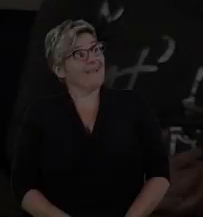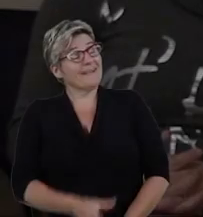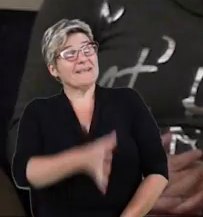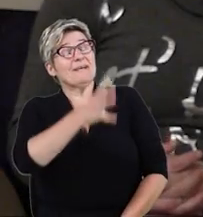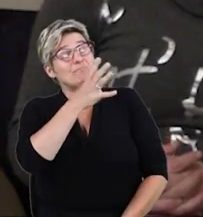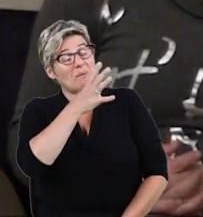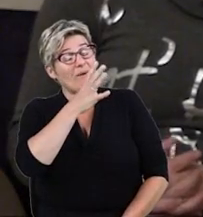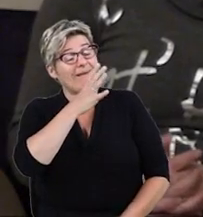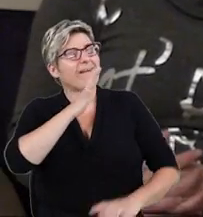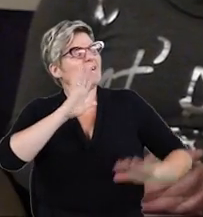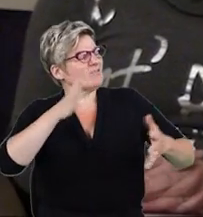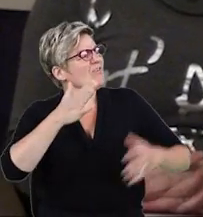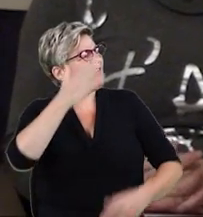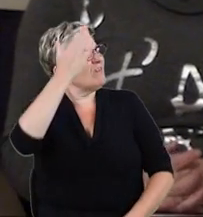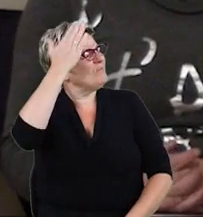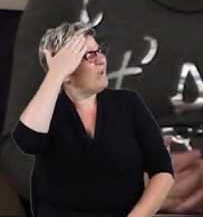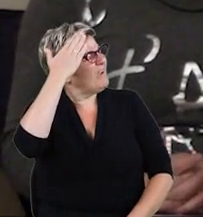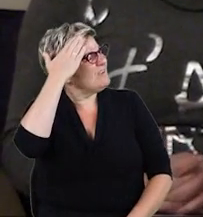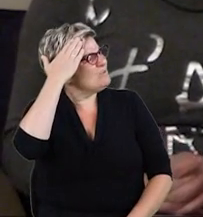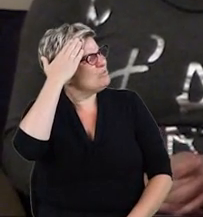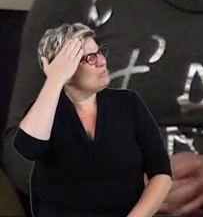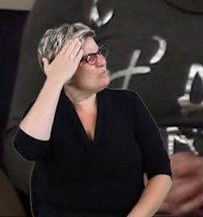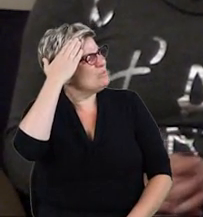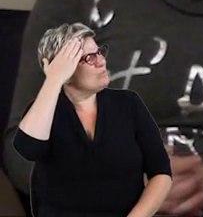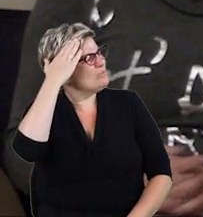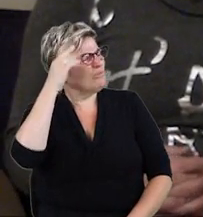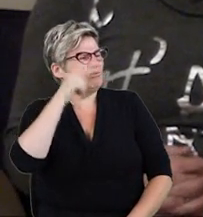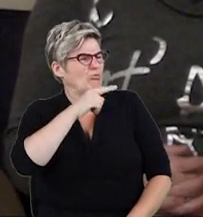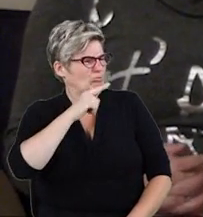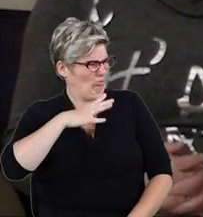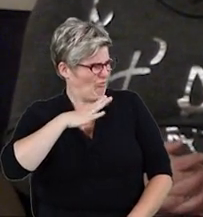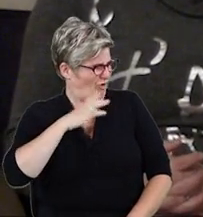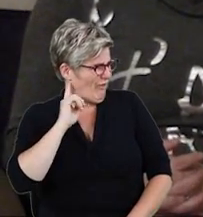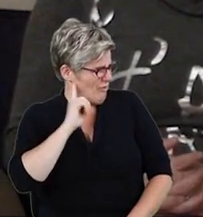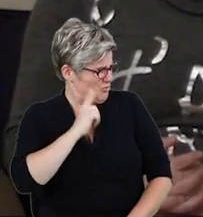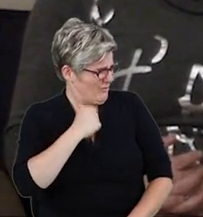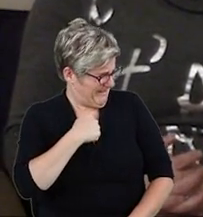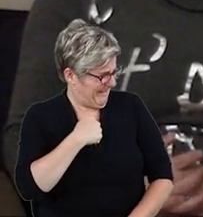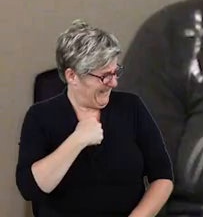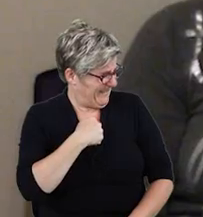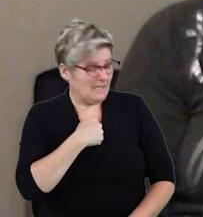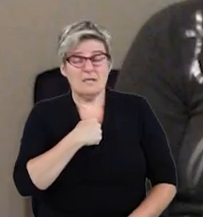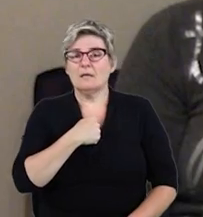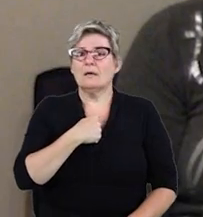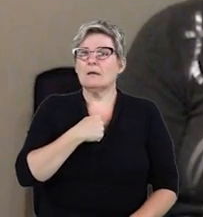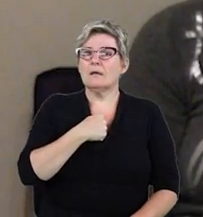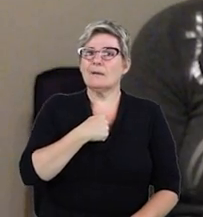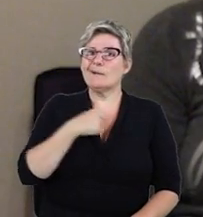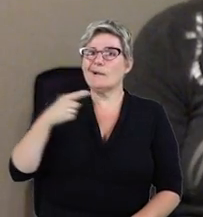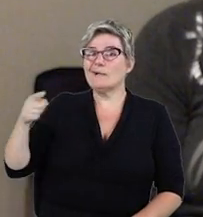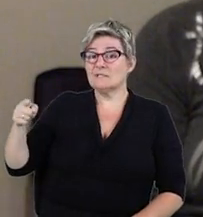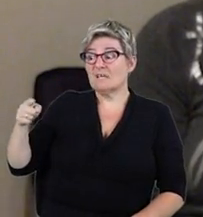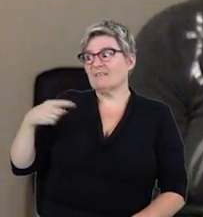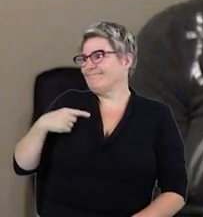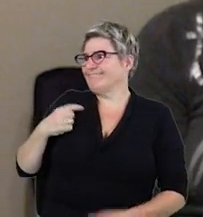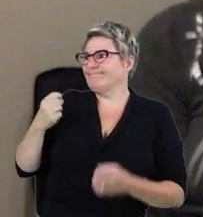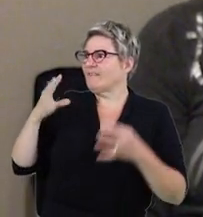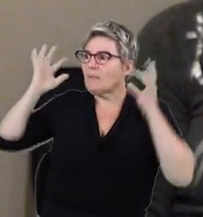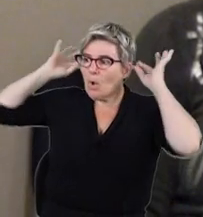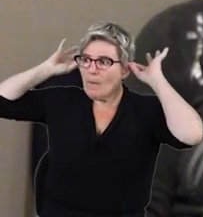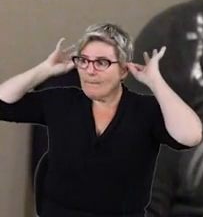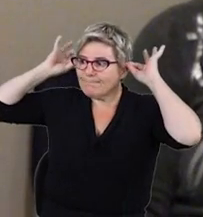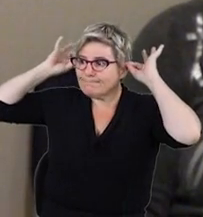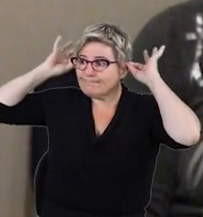Alors maman, comment tu sais que j'avais une surdité? Dès que tu es née, tu n'avais pas vraiment